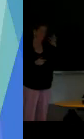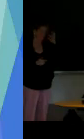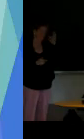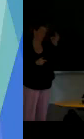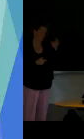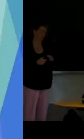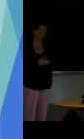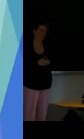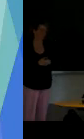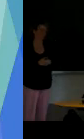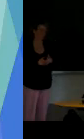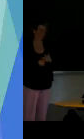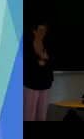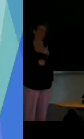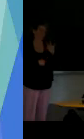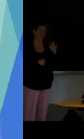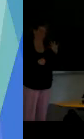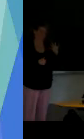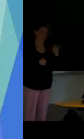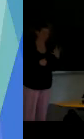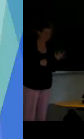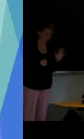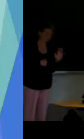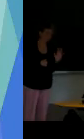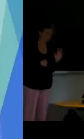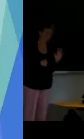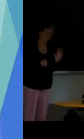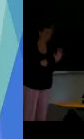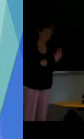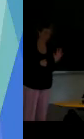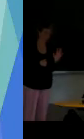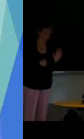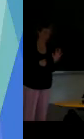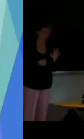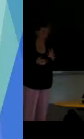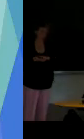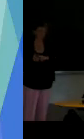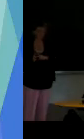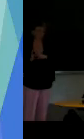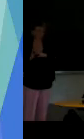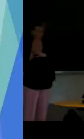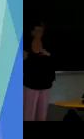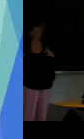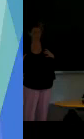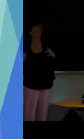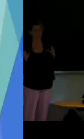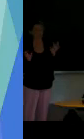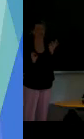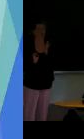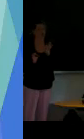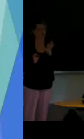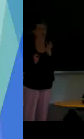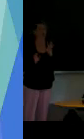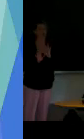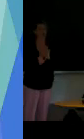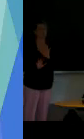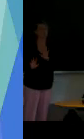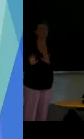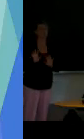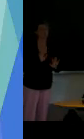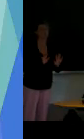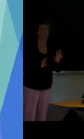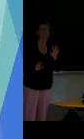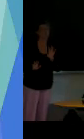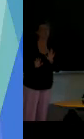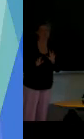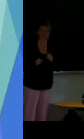una laurea triennale in ingegneria industriale o in ingegneria dell'informazione, questa è una scelta che fate all'atto